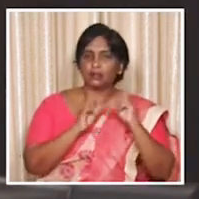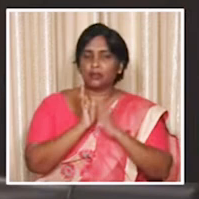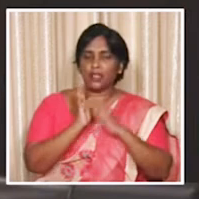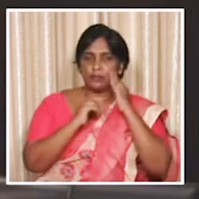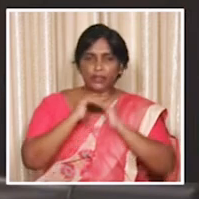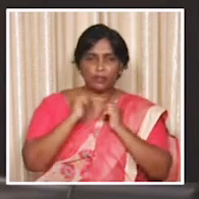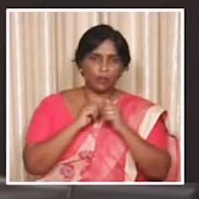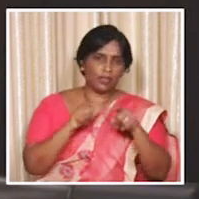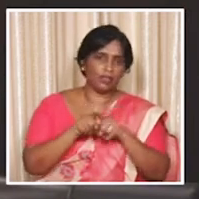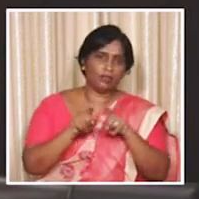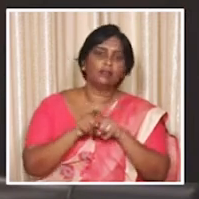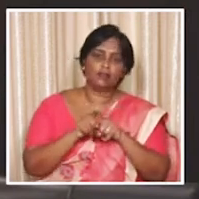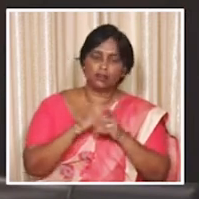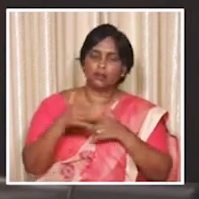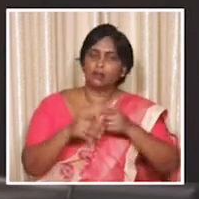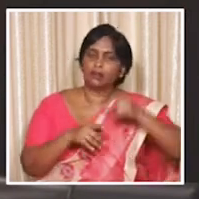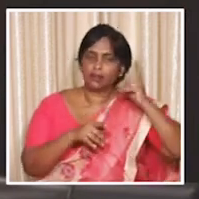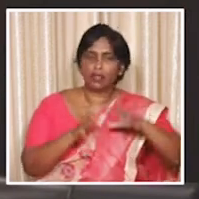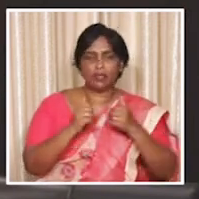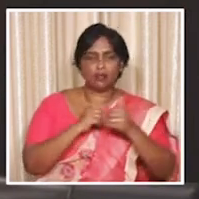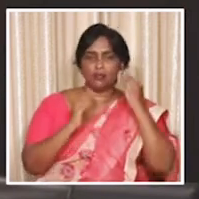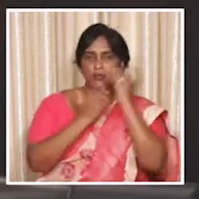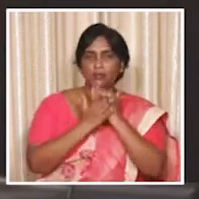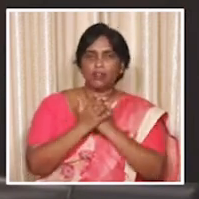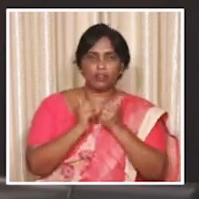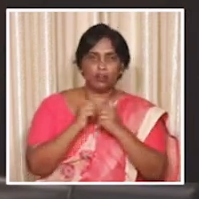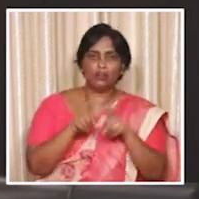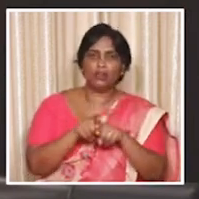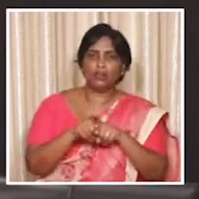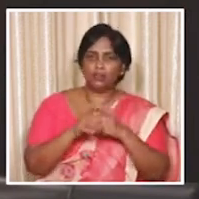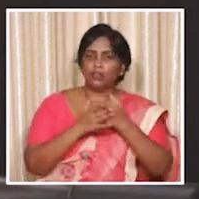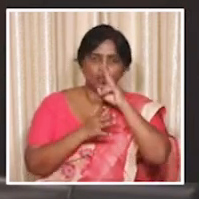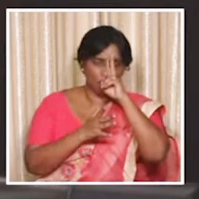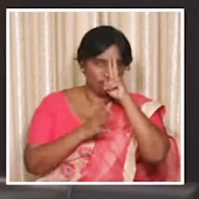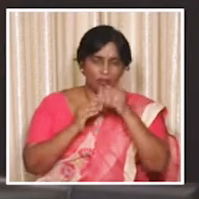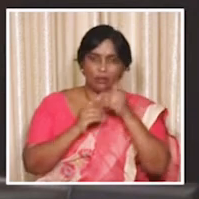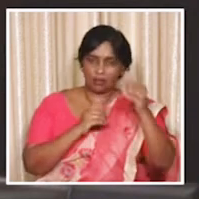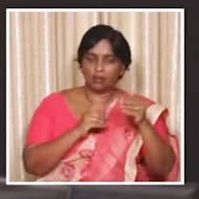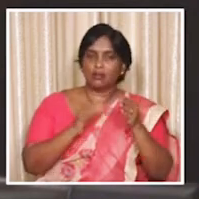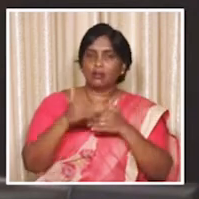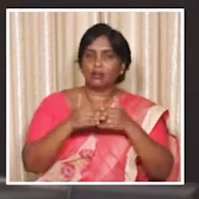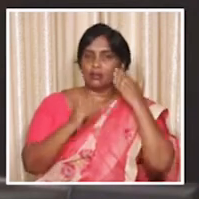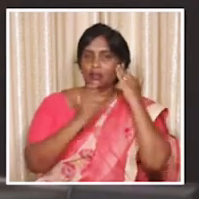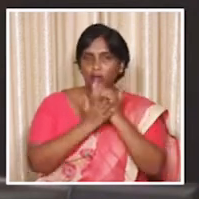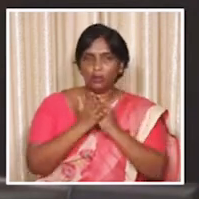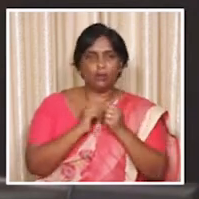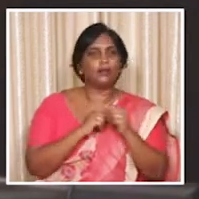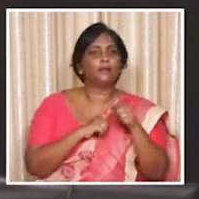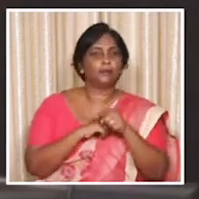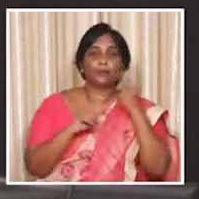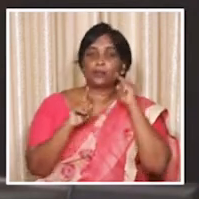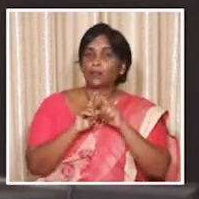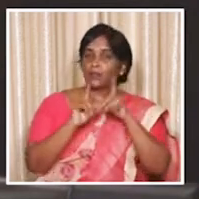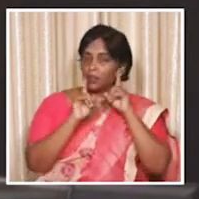එකතු කරලා අපි ඒක කැබිනට් අනුකමිටුව අපි බලාපොරොත්තු වෙනවා අපේ වාර්තාව තව සුමාන දෙකක් යන්න මත්තෙන් කැබිනට් මණ්ඩලයට ඉදිරිපත් කරන්න ඒක පදනම්